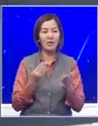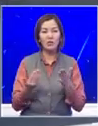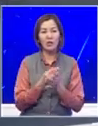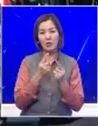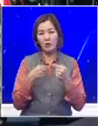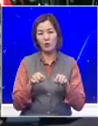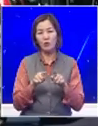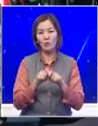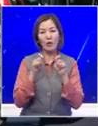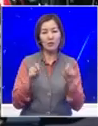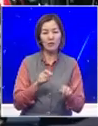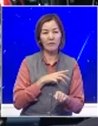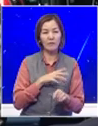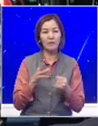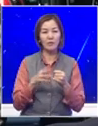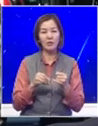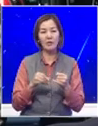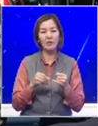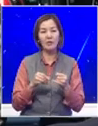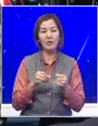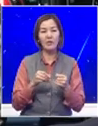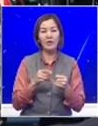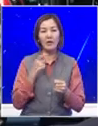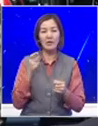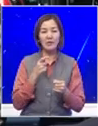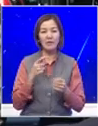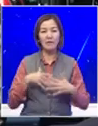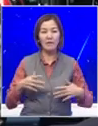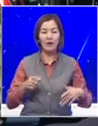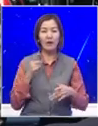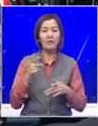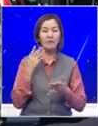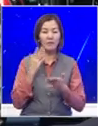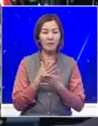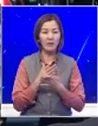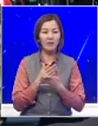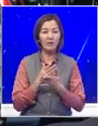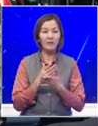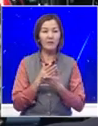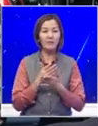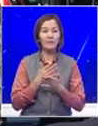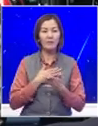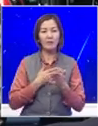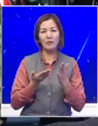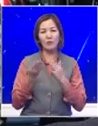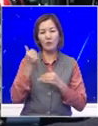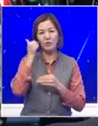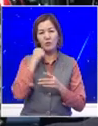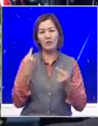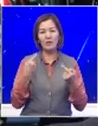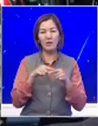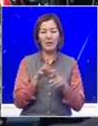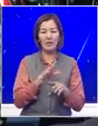отырмыз. Жермен айналсамыз. Mal şarvaşlık koyun, davul şarvaşlık koyun. Soğan en bizden burunku teknikalar eskirgen